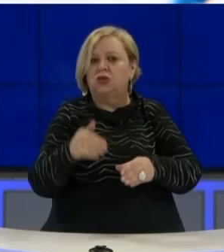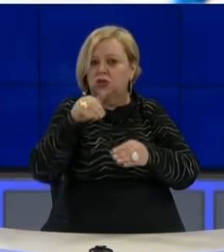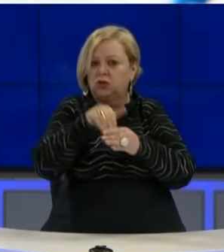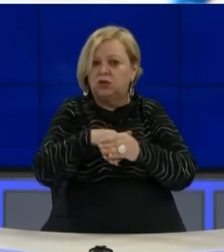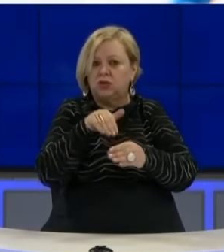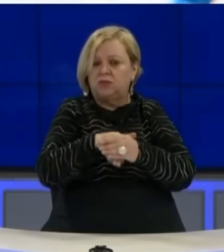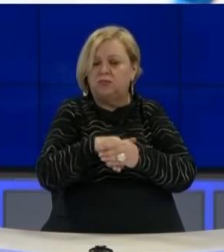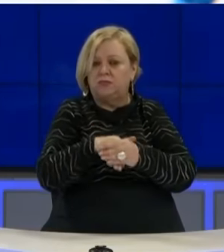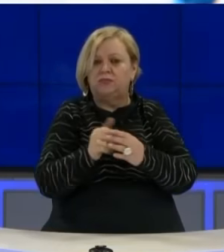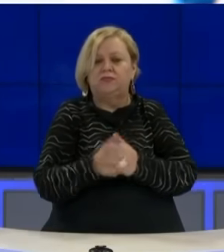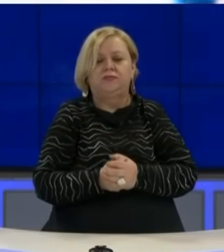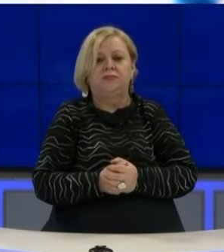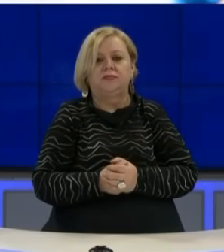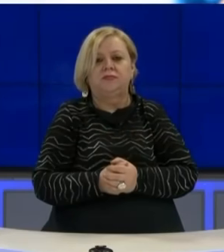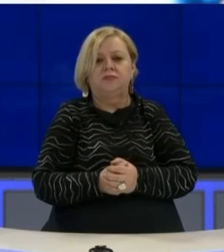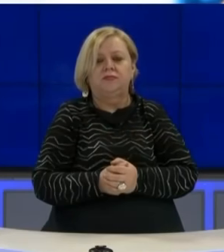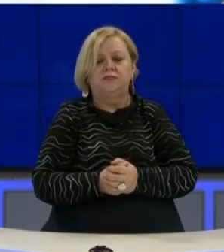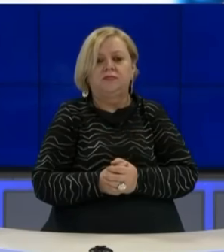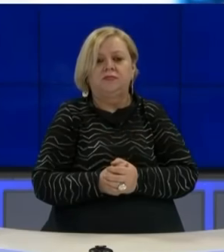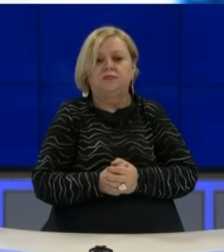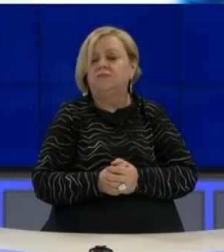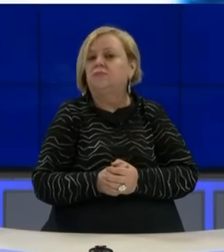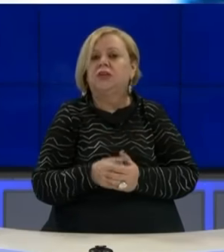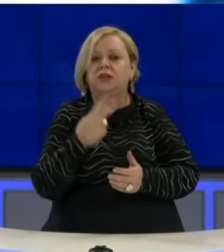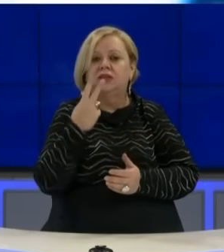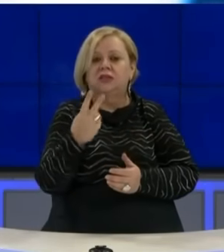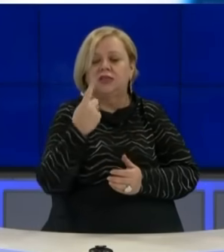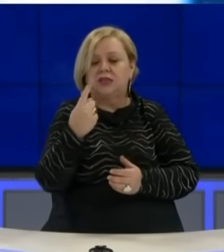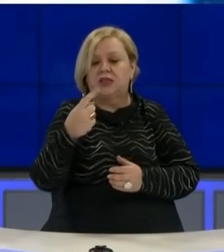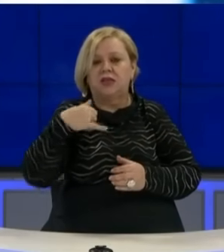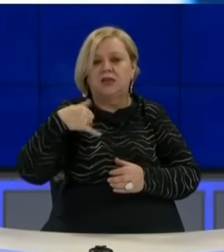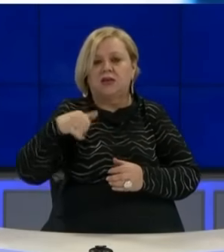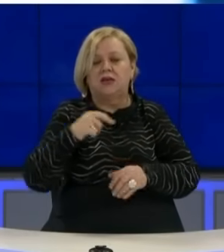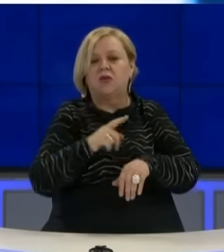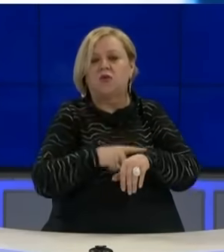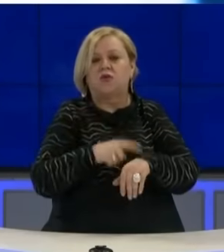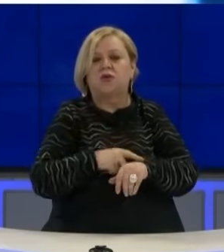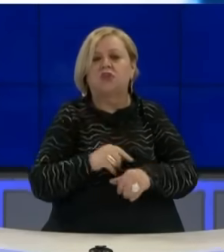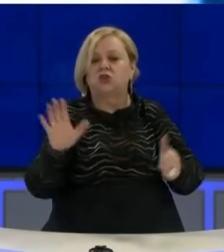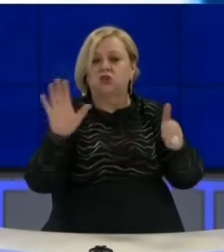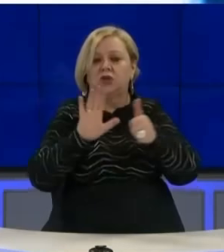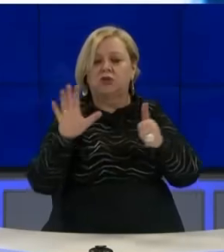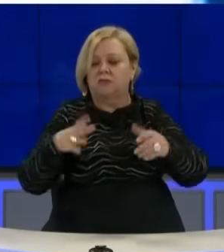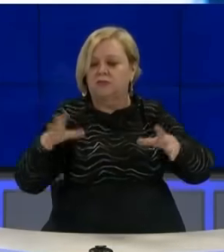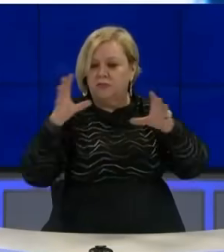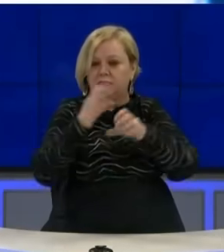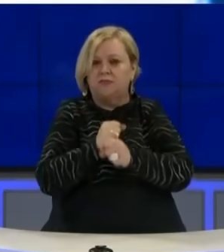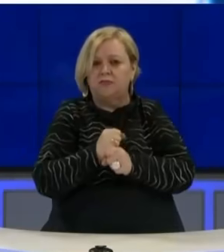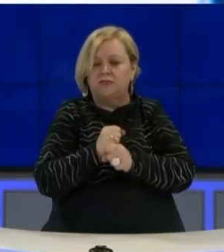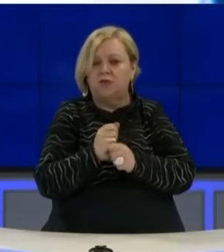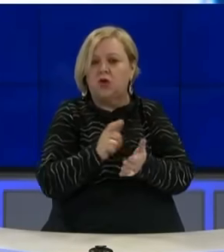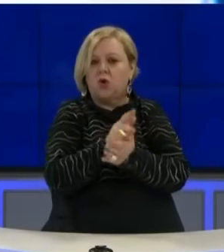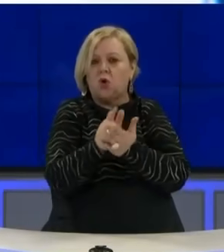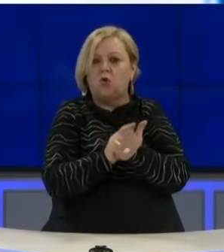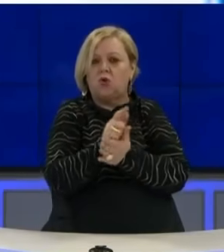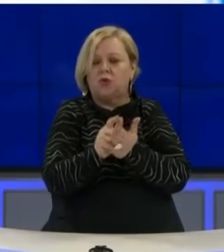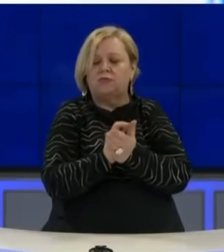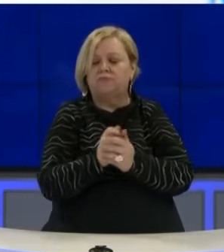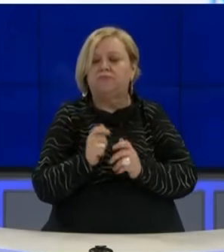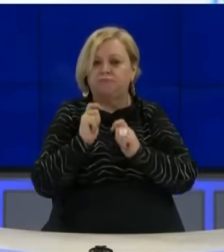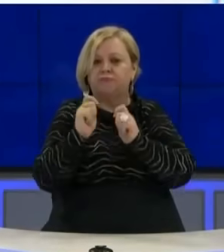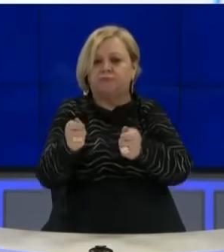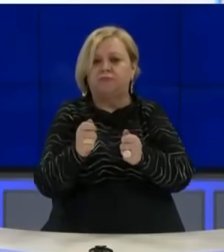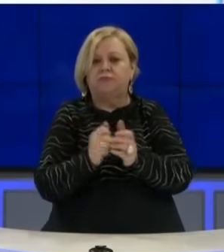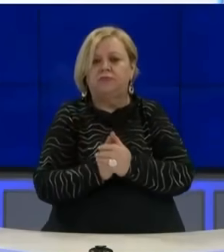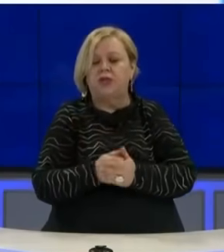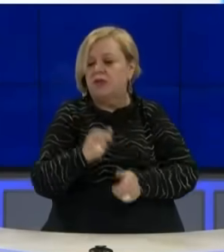të jashtëzakonshme në vend. Më 21 janar, në orën 18, ka përfunduar edhe periudha kohore e aplikimit për